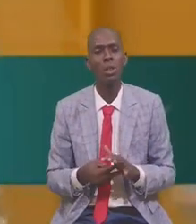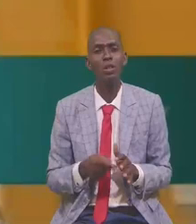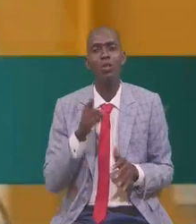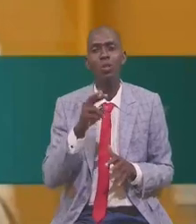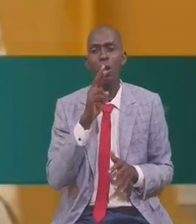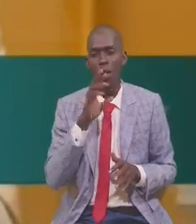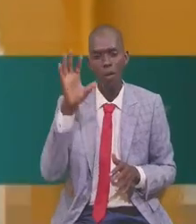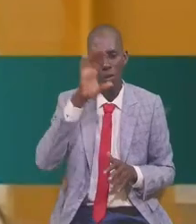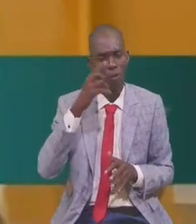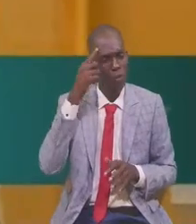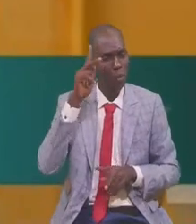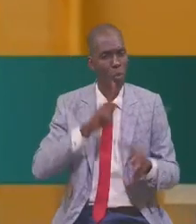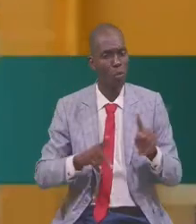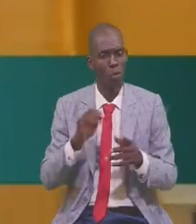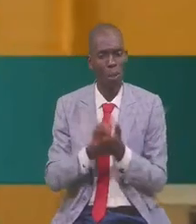du Saint-Esprit.